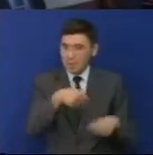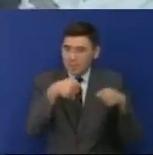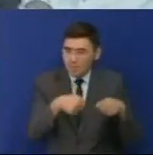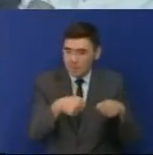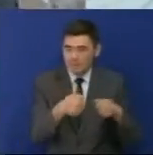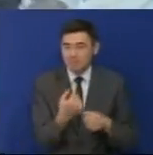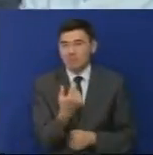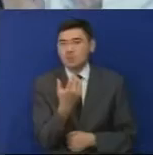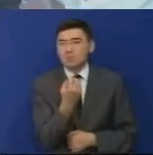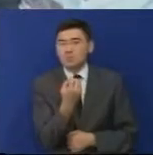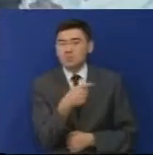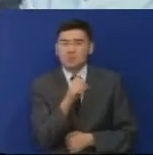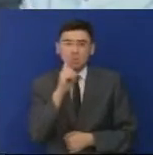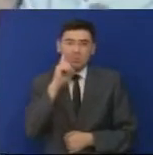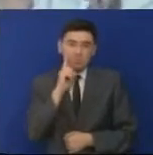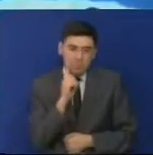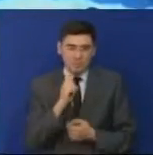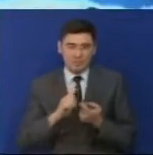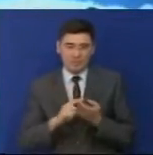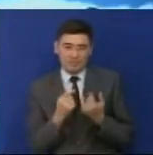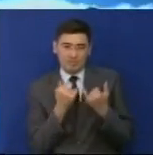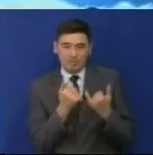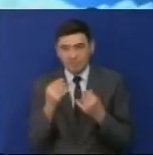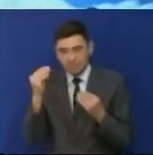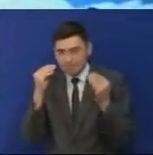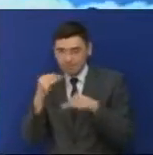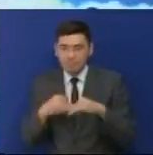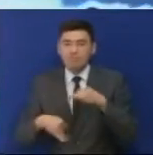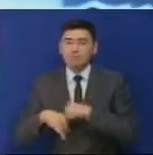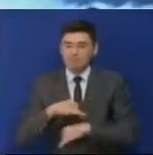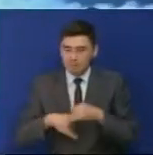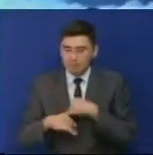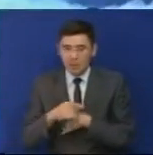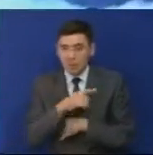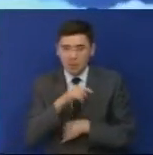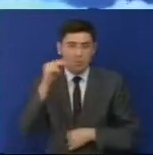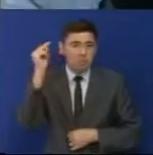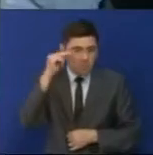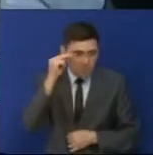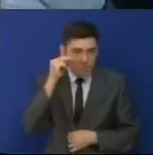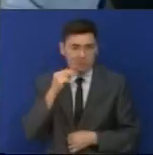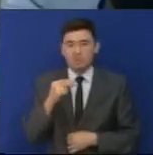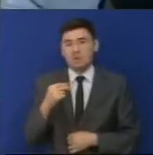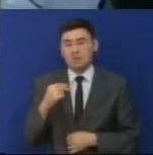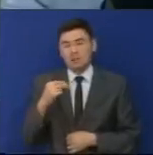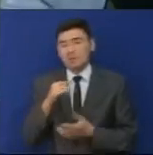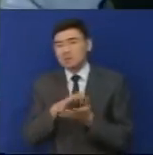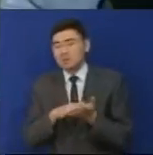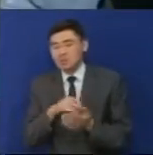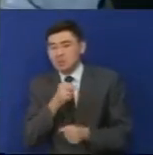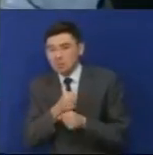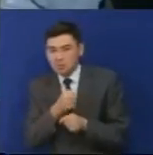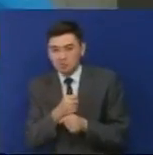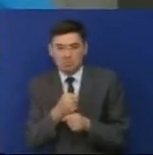оларға қолайлы жағдай жасау мәселелері талқыланды. Себебі олар да білім алып, жұмыс істеп және шығармашылықпен айналысуға